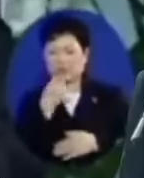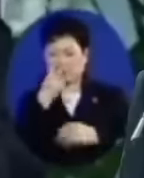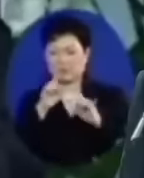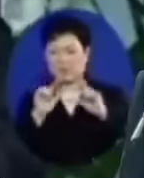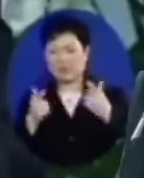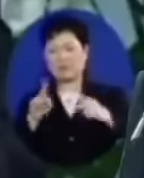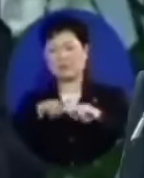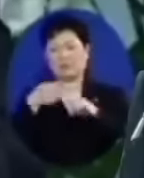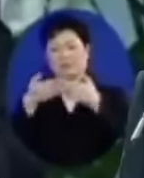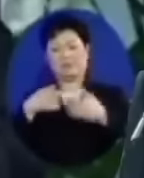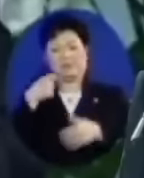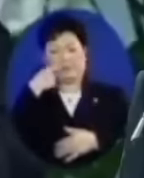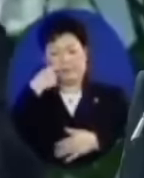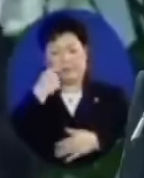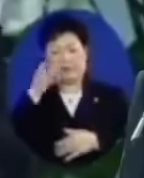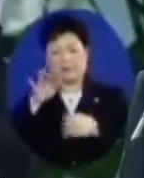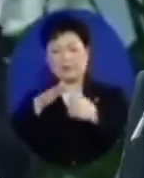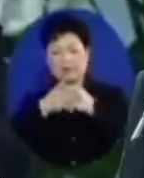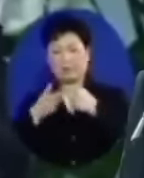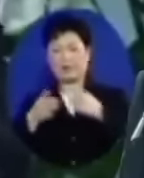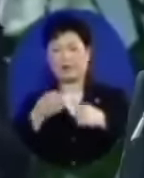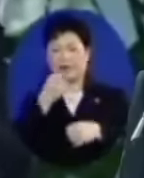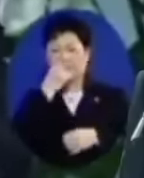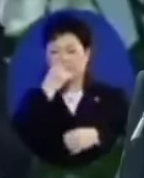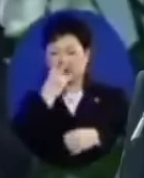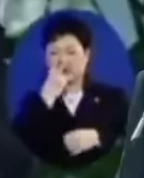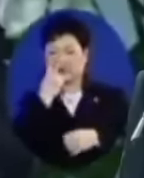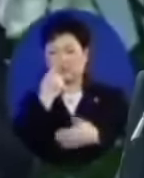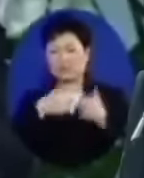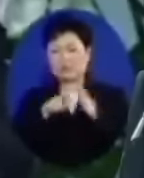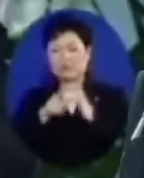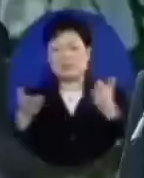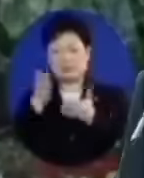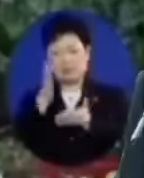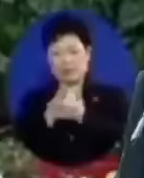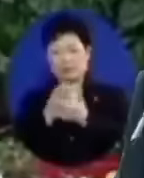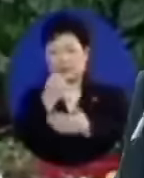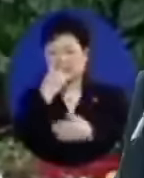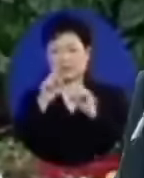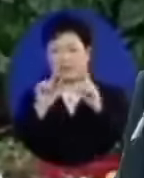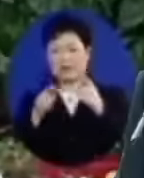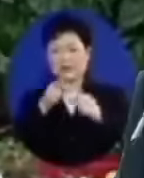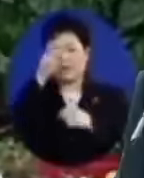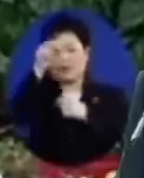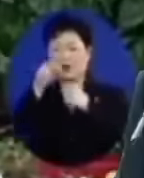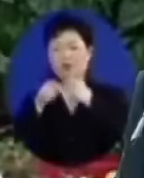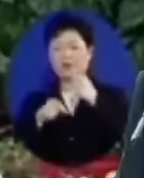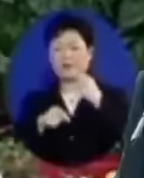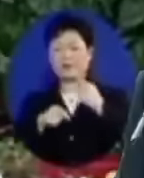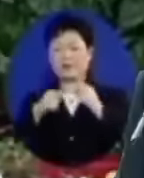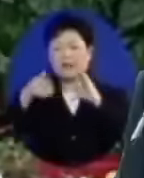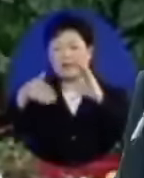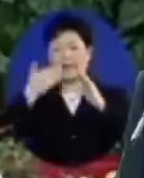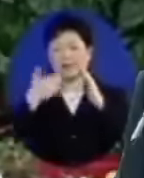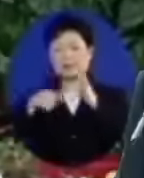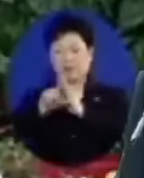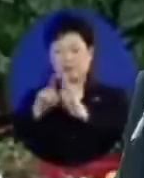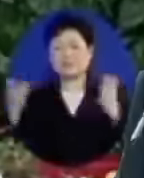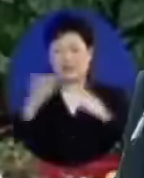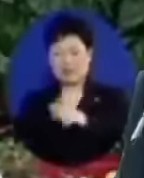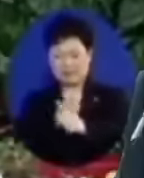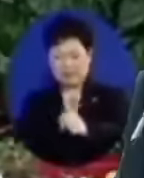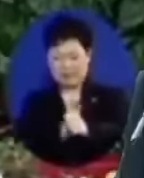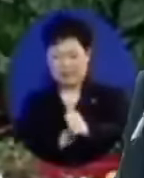받지 못하는 것입니다. 그러므로 썩는 것을 위해서 일하지 말고 썩지 아니할 영원한 양식을 위해서 일해야 되는